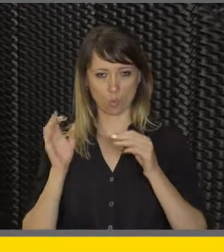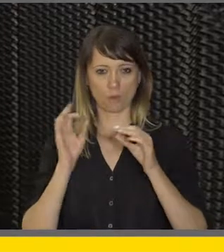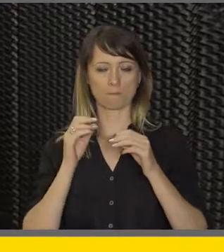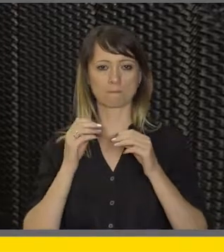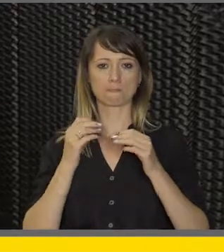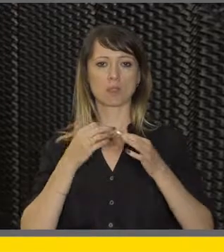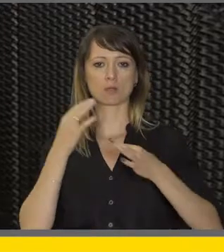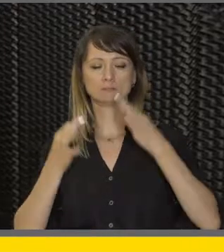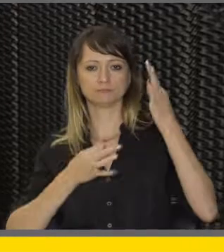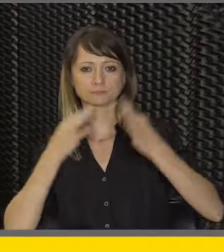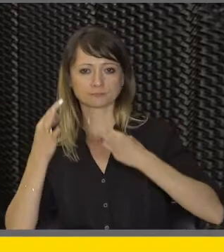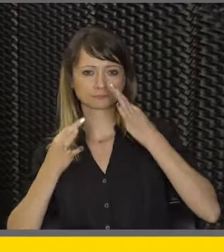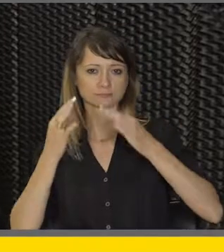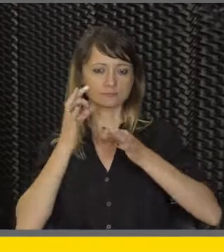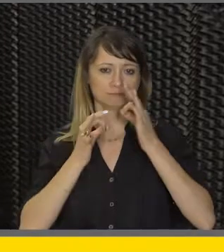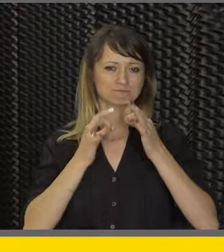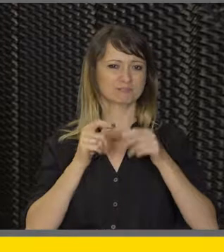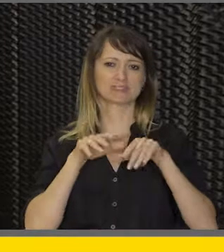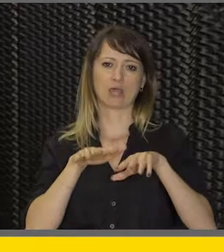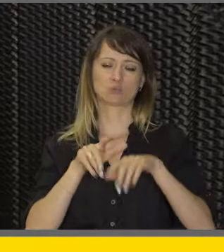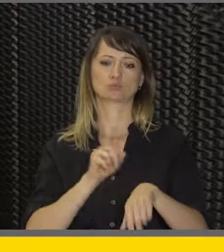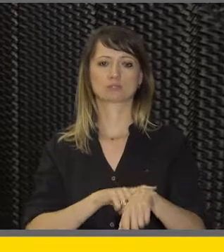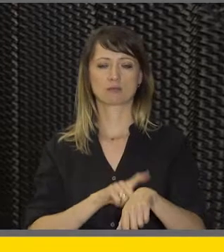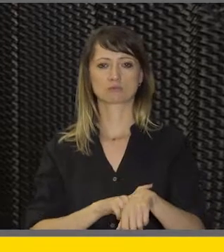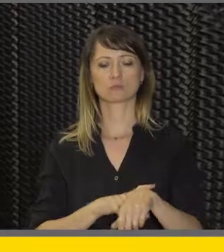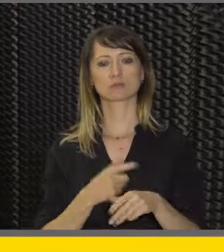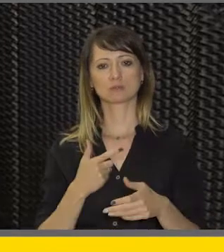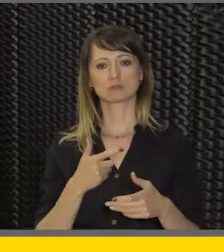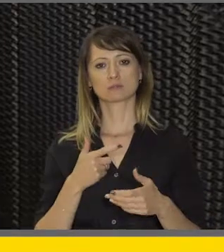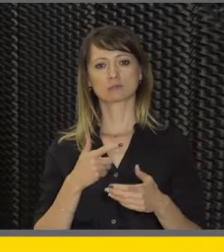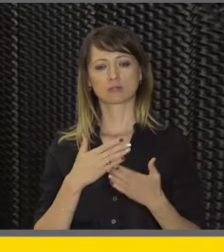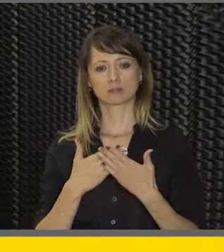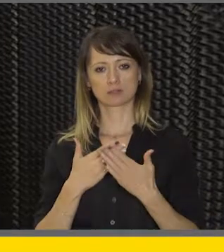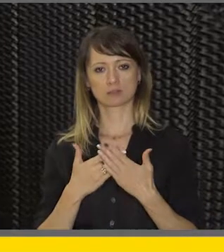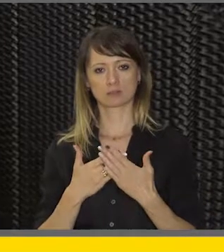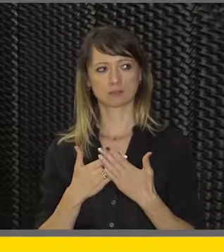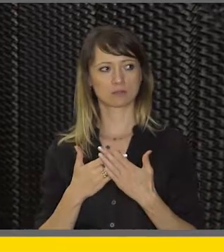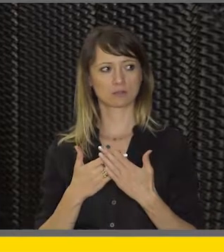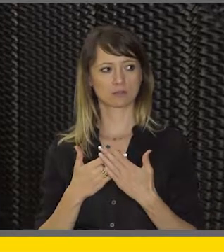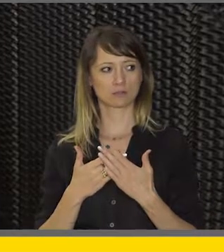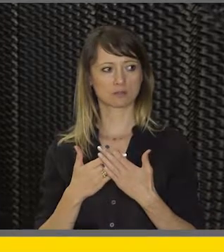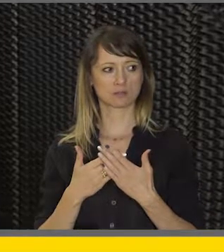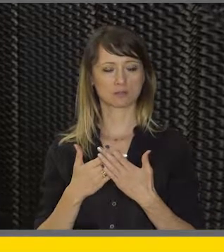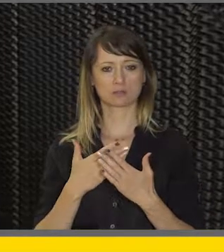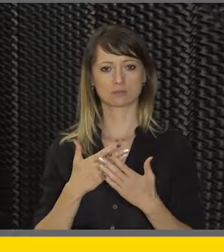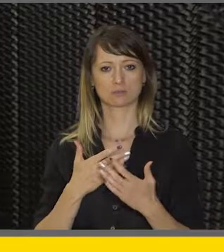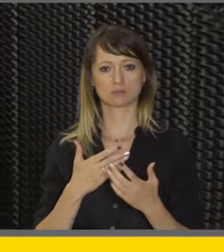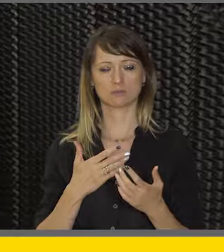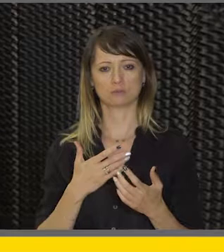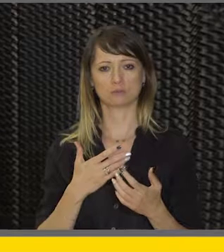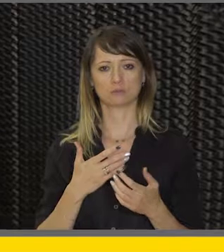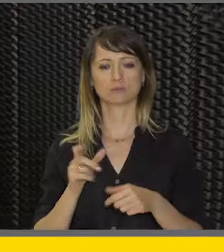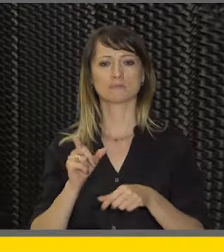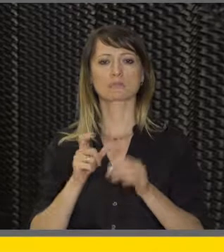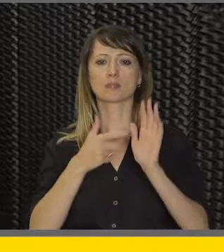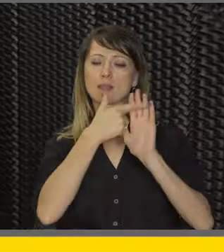to szczegółowo, to w tym momencie dużo czasu by minęło. Doszliśmy do listy pewnych kluczowych sektorów